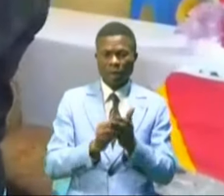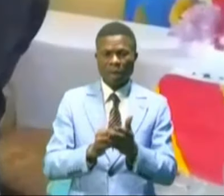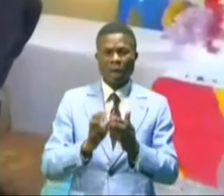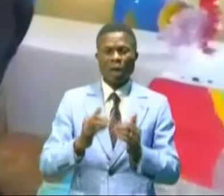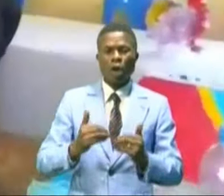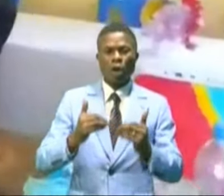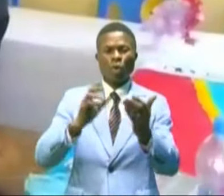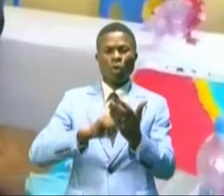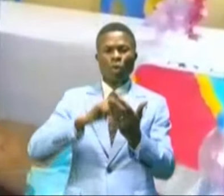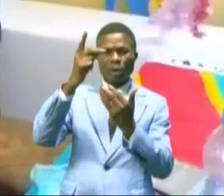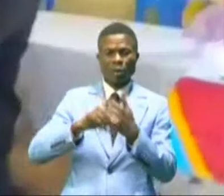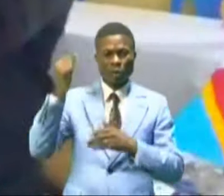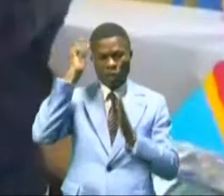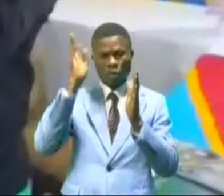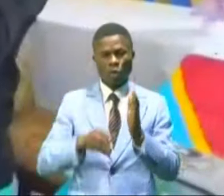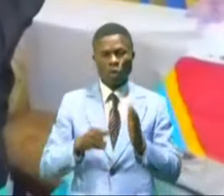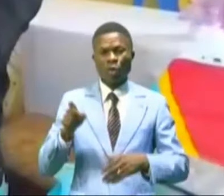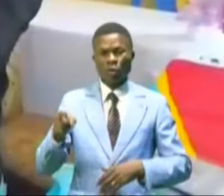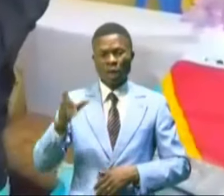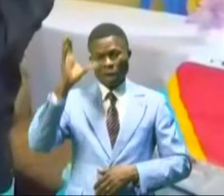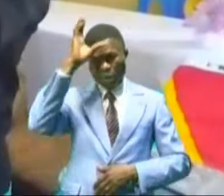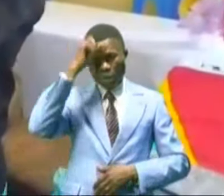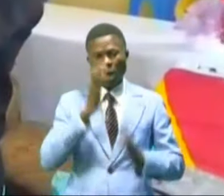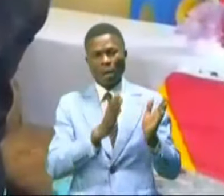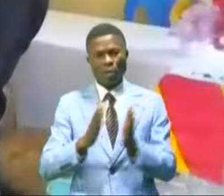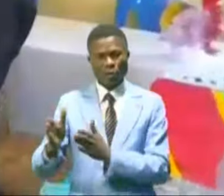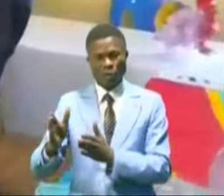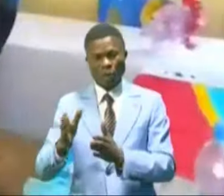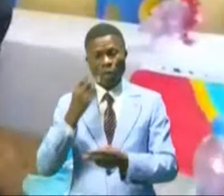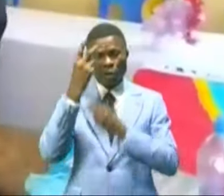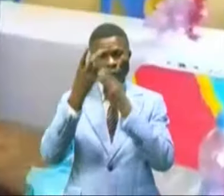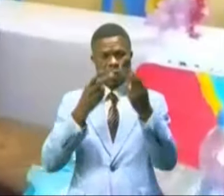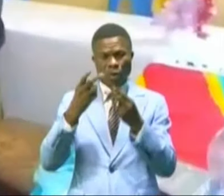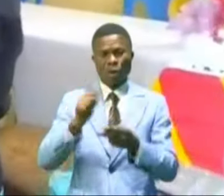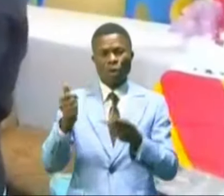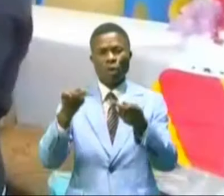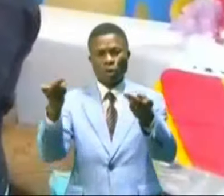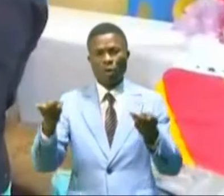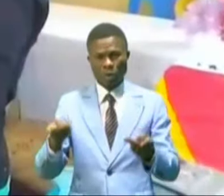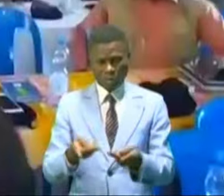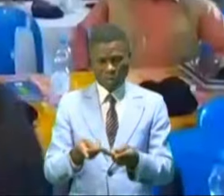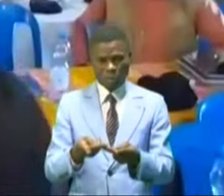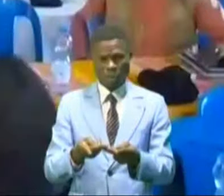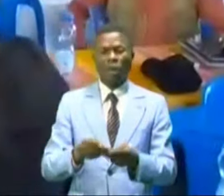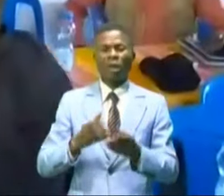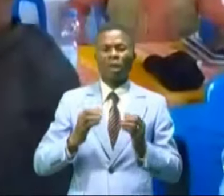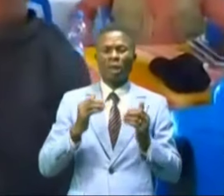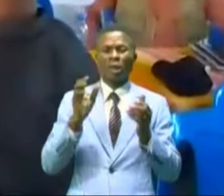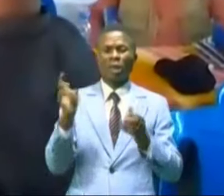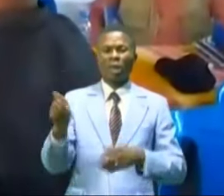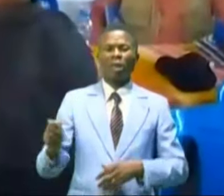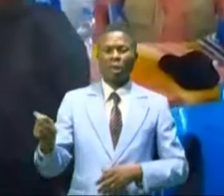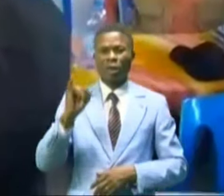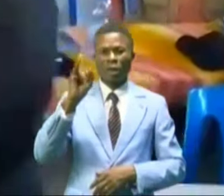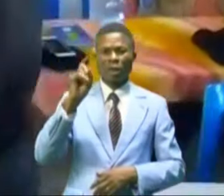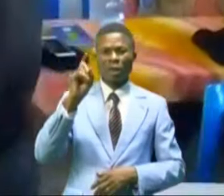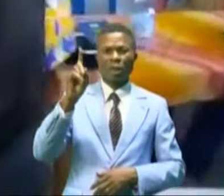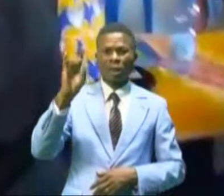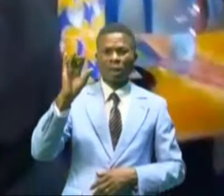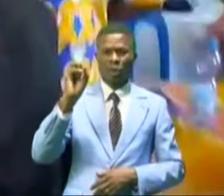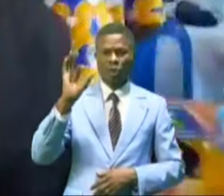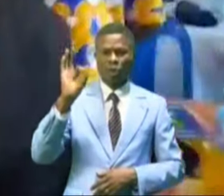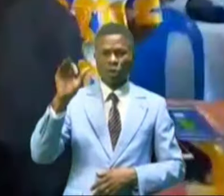du programme du gouverneur Félicien Kiwayi prévoit la visite des quelques sites de Pirède Kwilu dans les territoires d'Idiofa, mais également